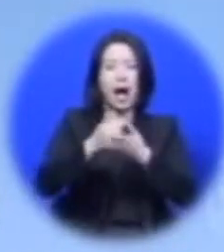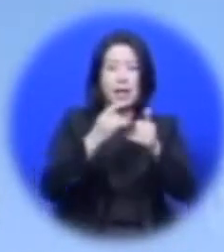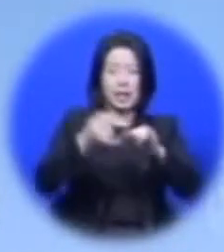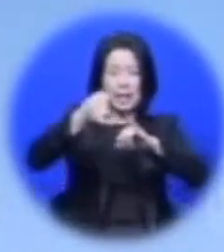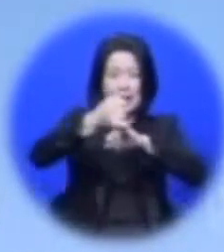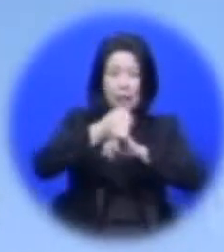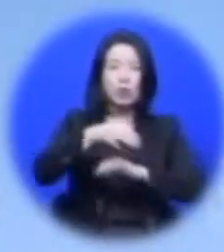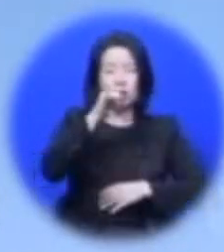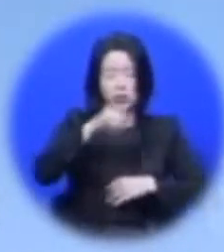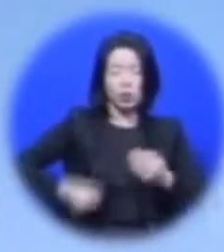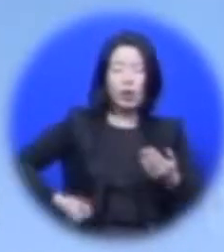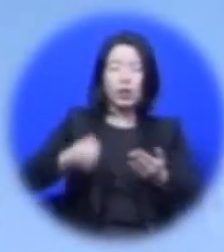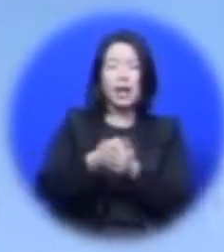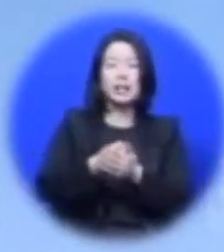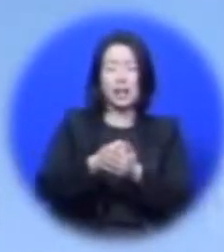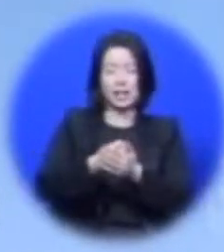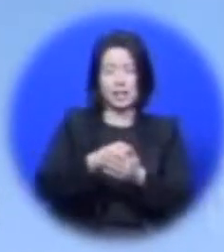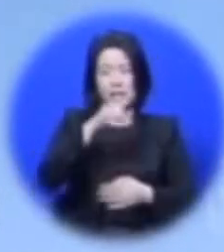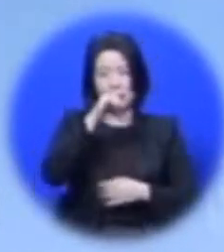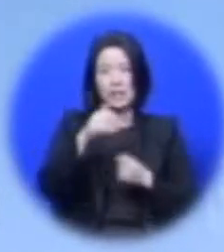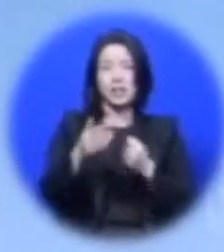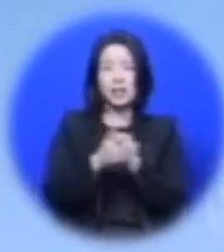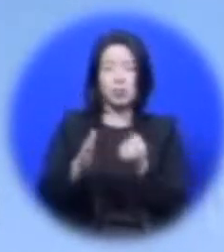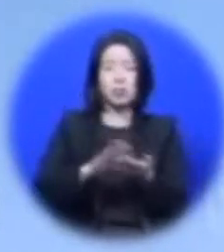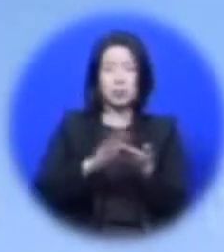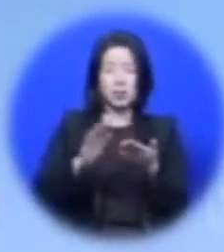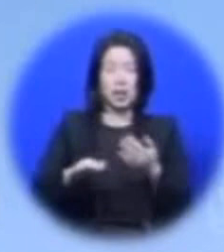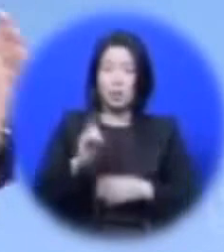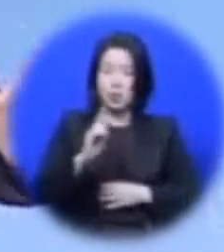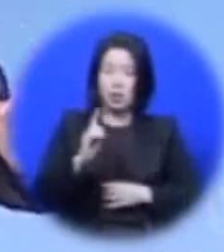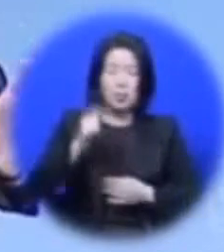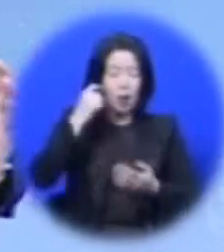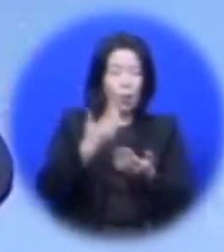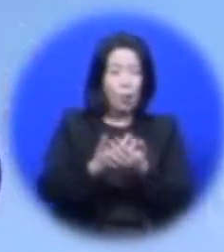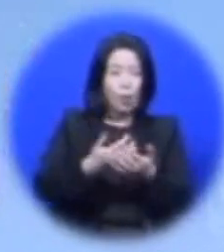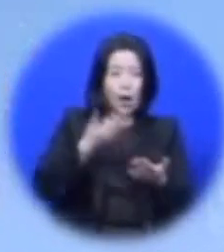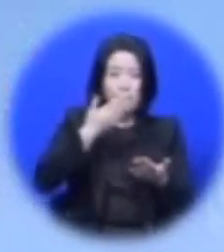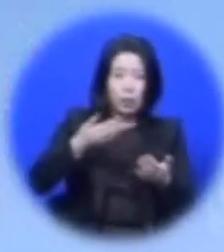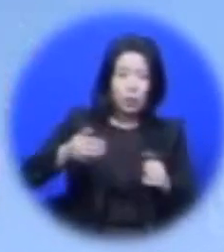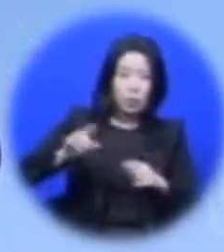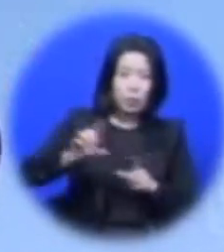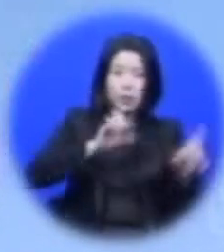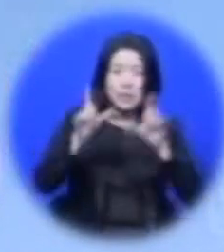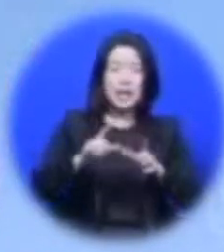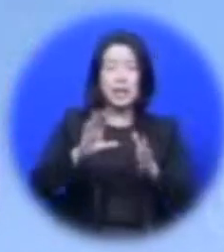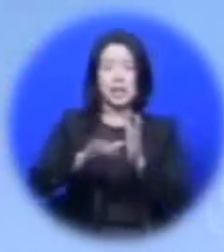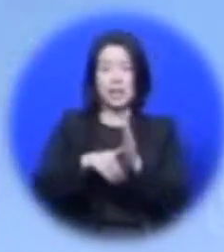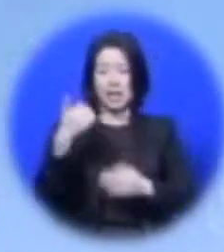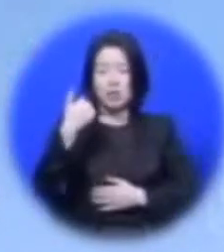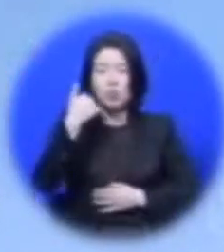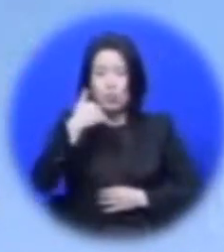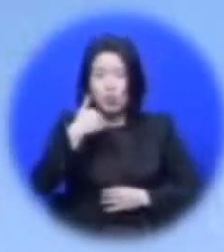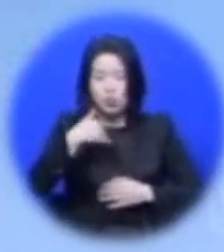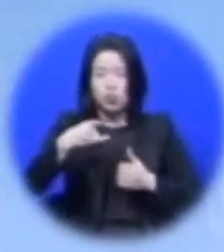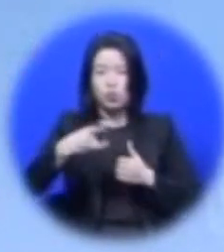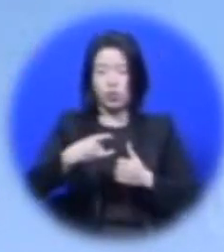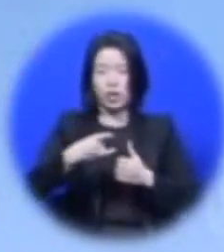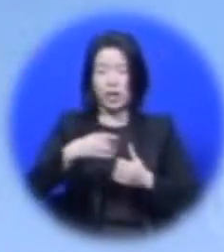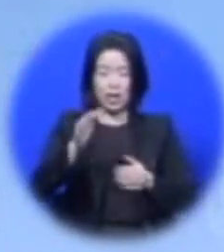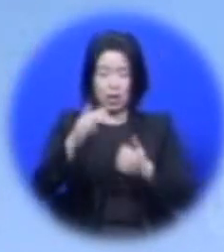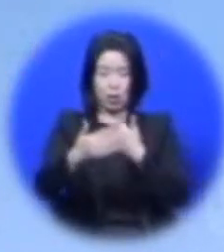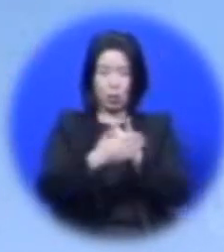있고 결단한 것이 있었기 때문입니다. 그것은 고아들을 먹이고 살릴 때 누구의 도움도 부탁하지